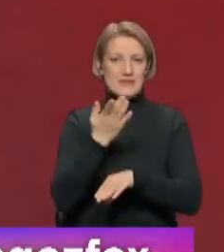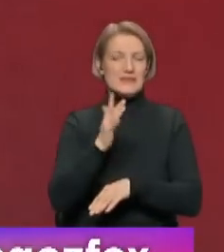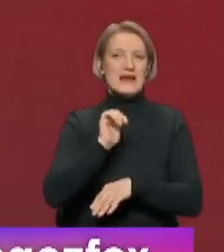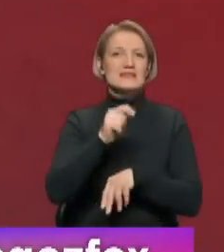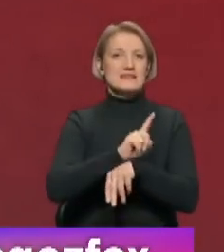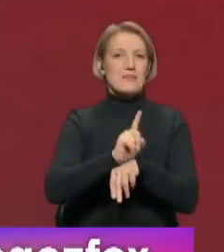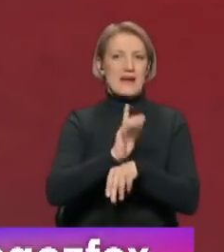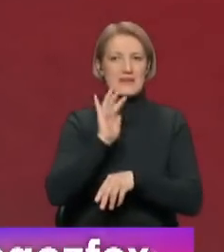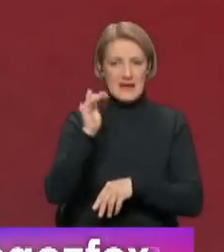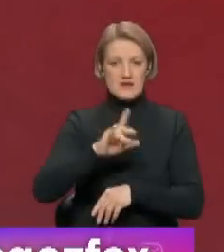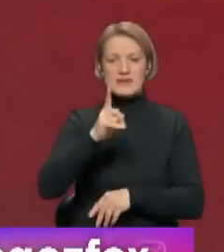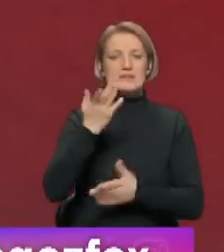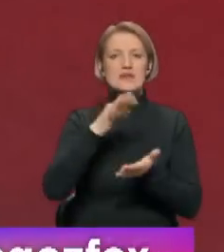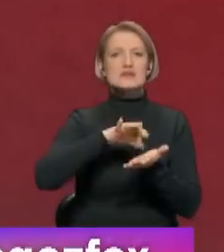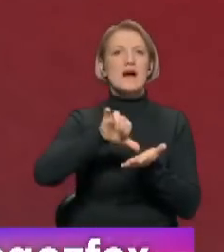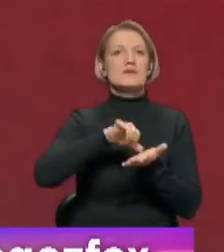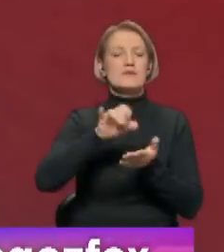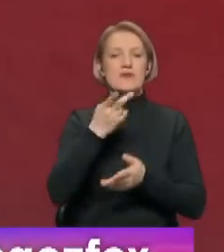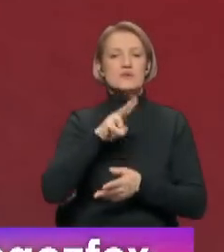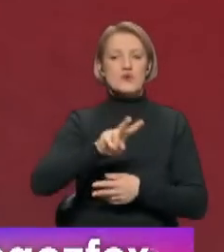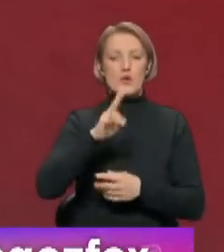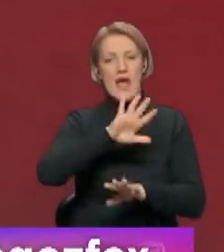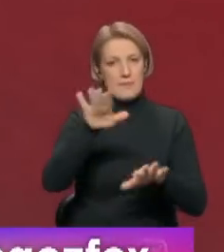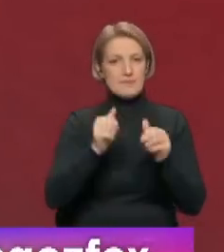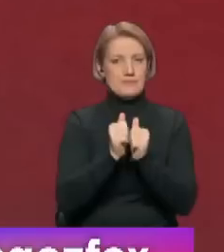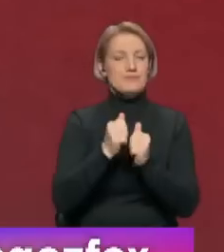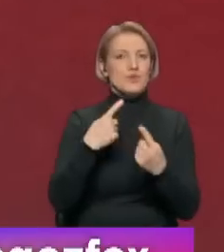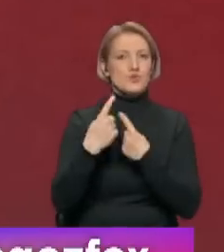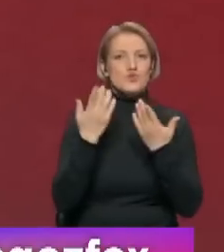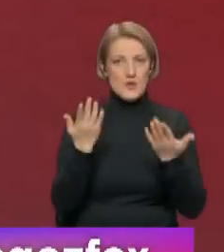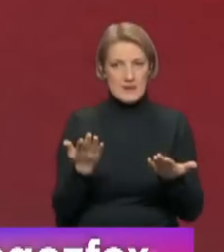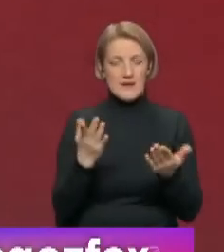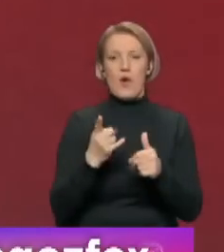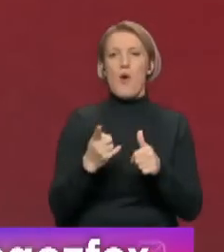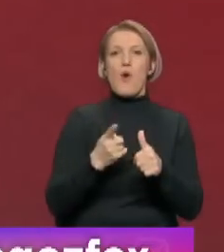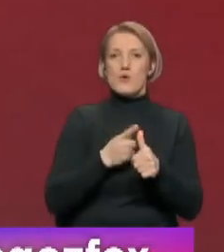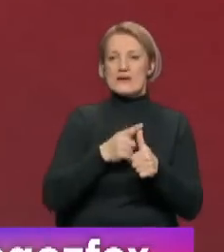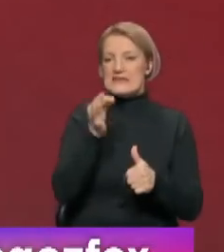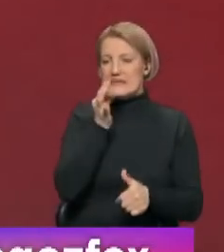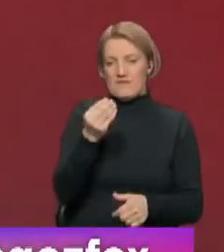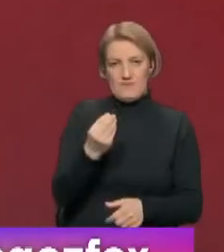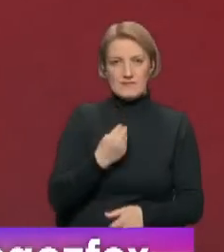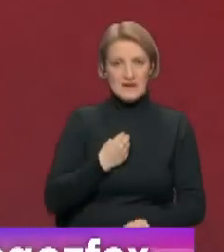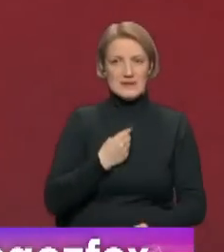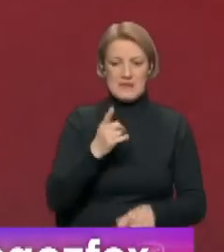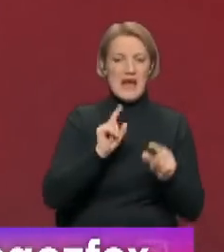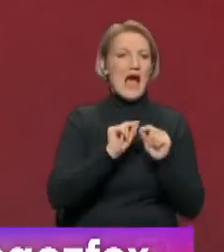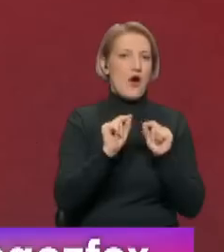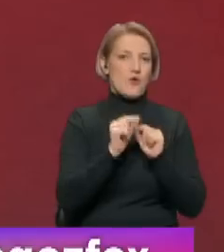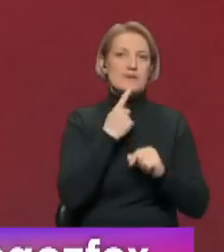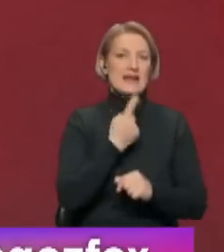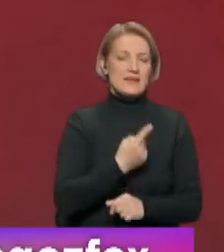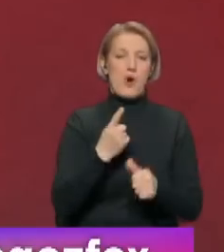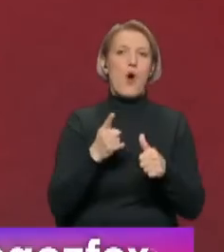ne zaman gelecek nasıl bir takvim işleyecek bunların hepsini konuşacağız ama öncesinde Müsaadenizle olursa bir ekonomi diyelim